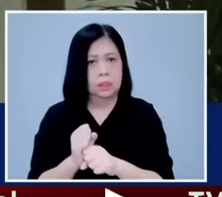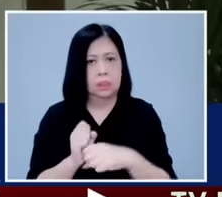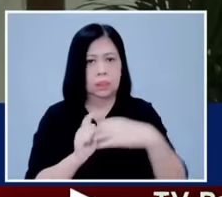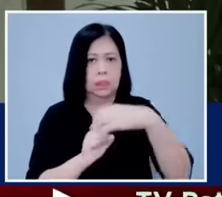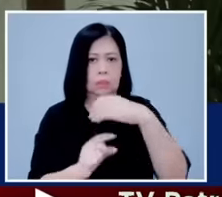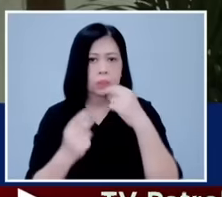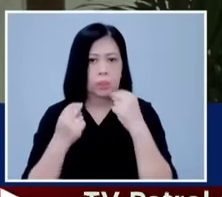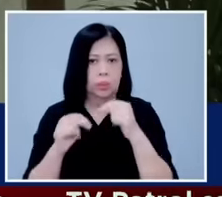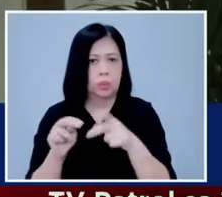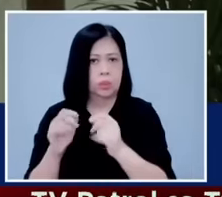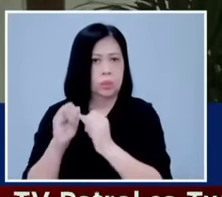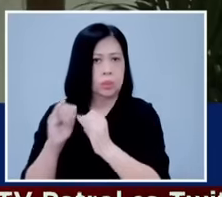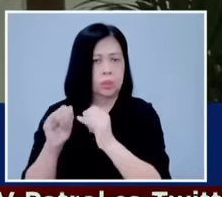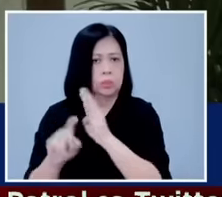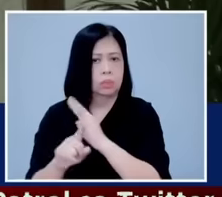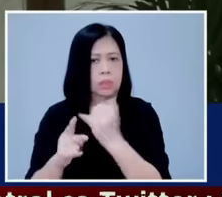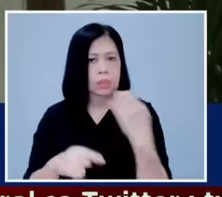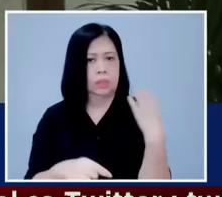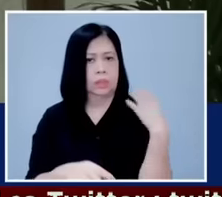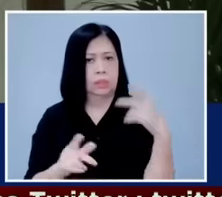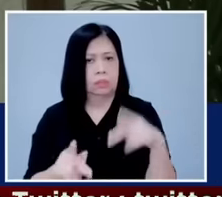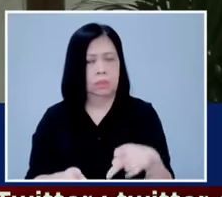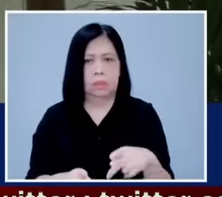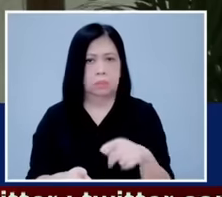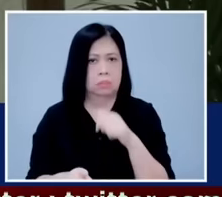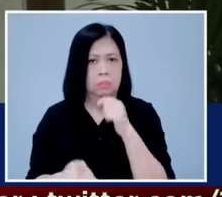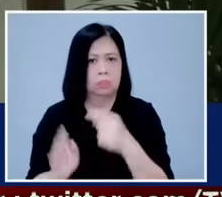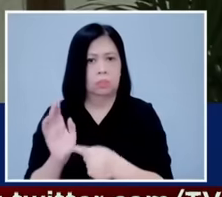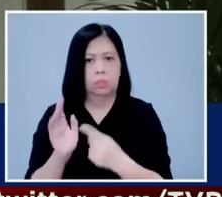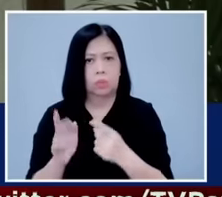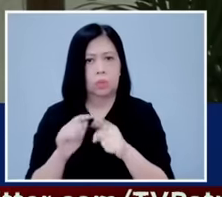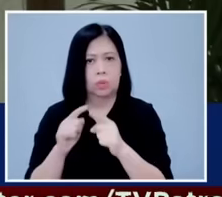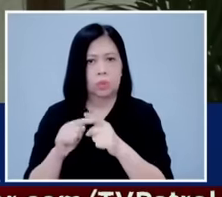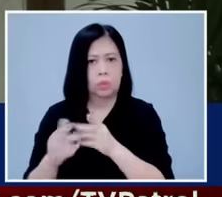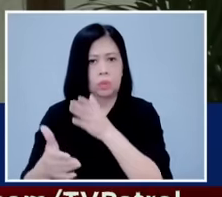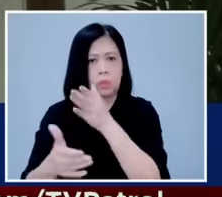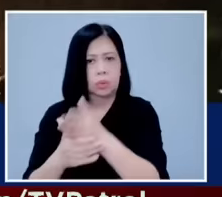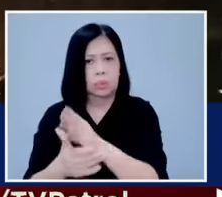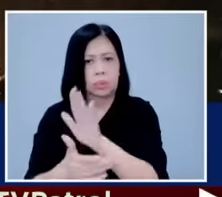News ang panig ng barangay chairman pero hindi ito lumabas ng aming puntahan sa